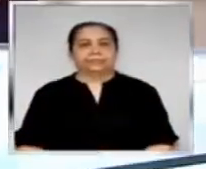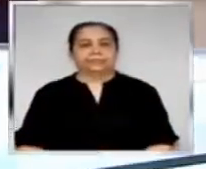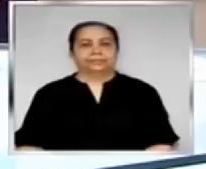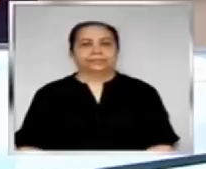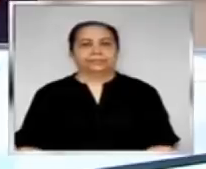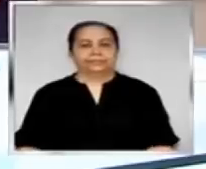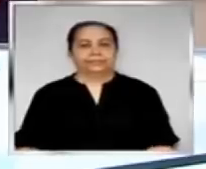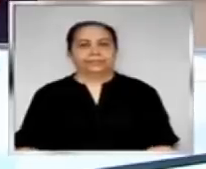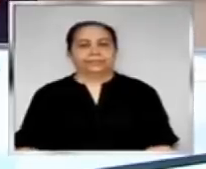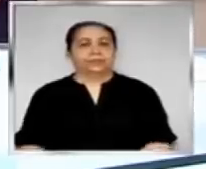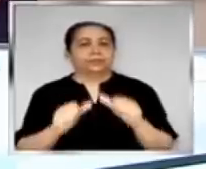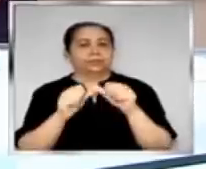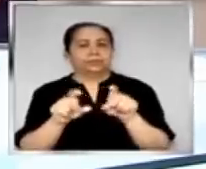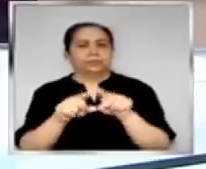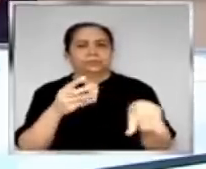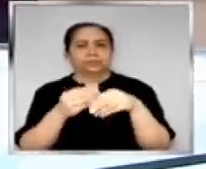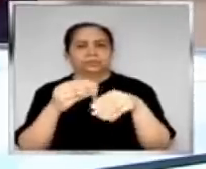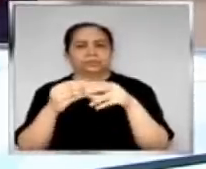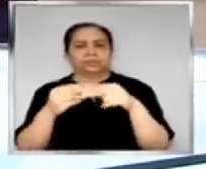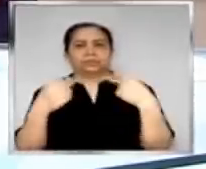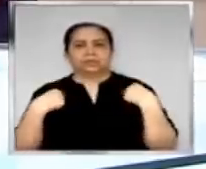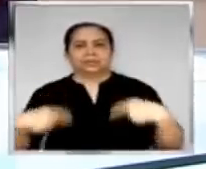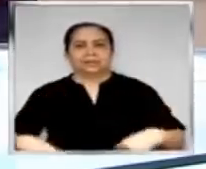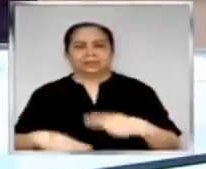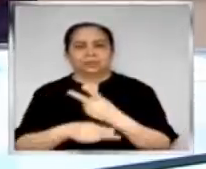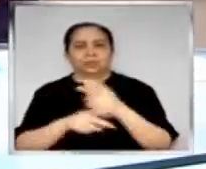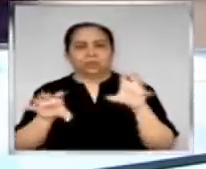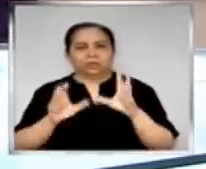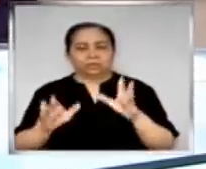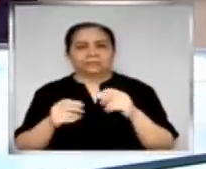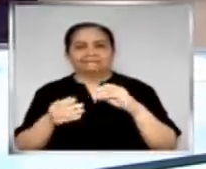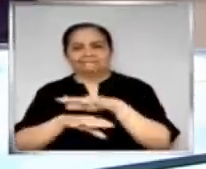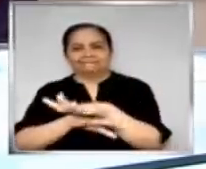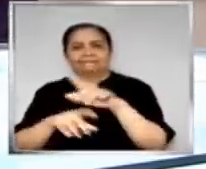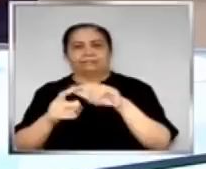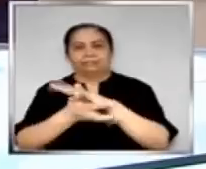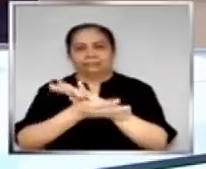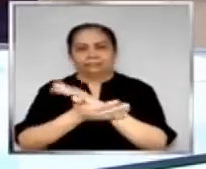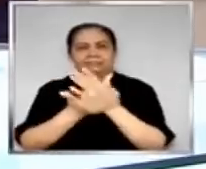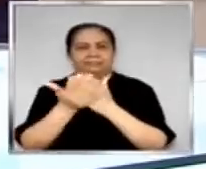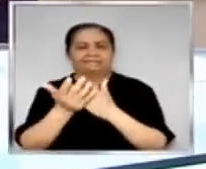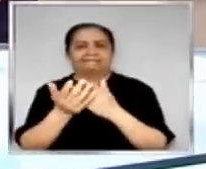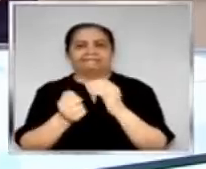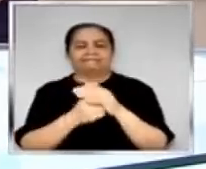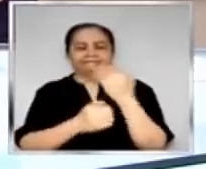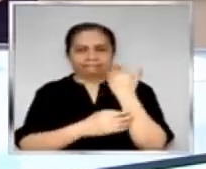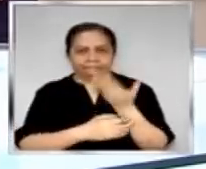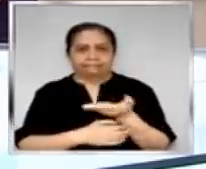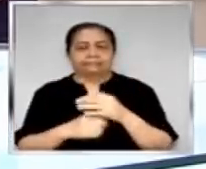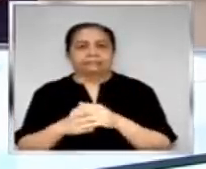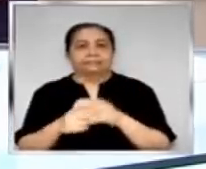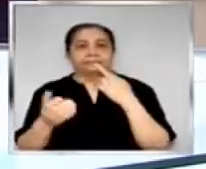Patuloy rin nadaragdagan ng mga healthcare worker na tinatamaan ng COVID-19. Ang ilan sa kanila binawian ng buhay. Nakatutok si